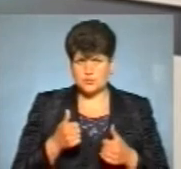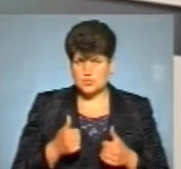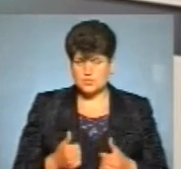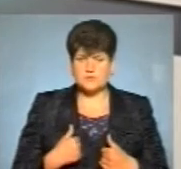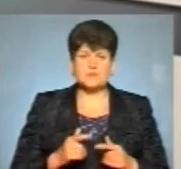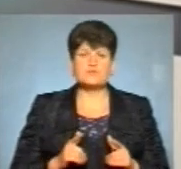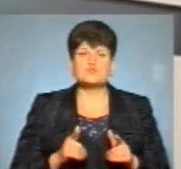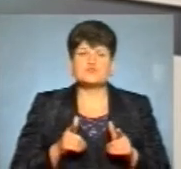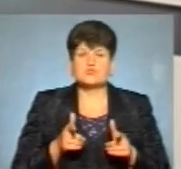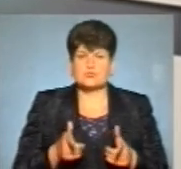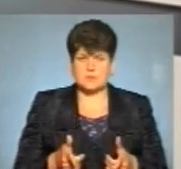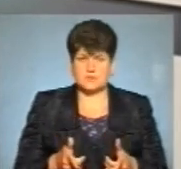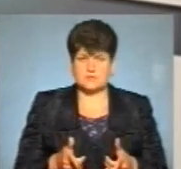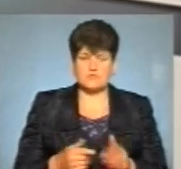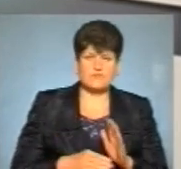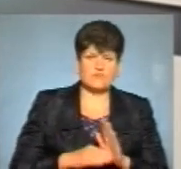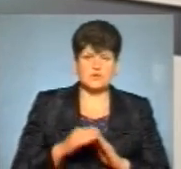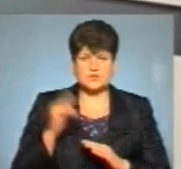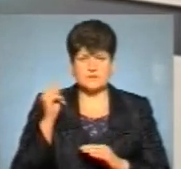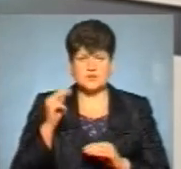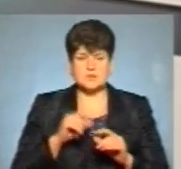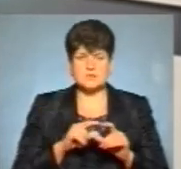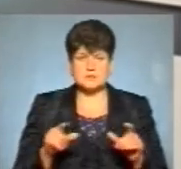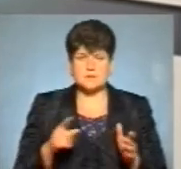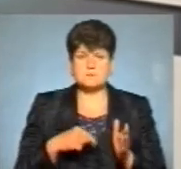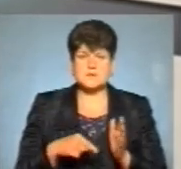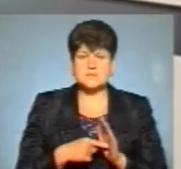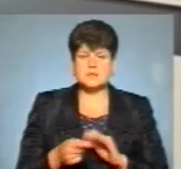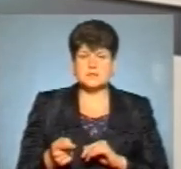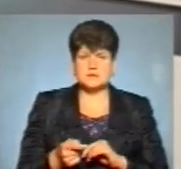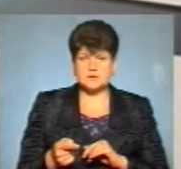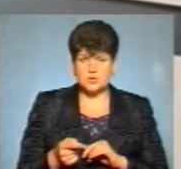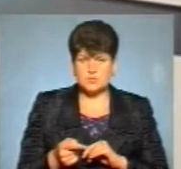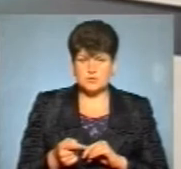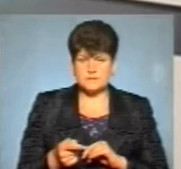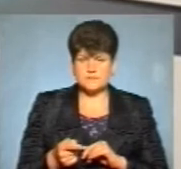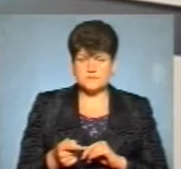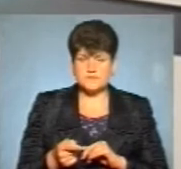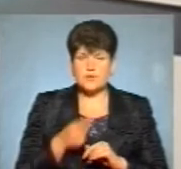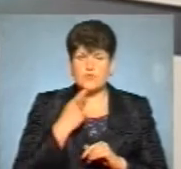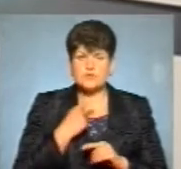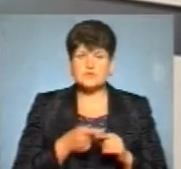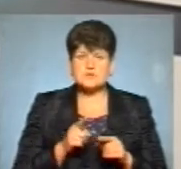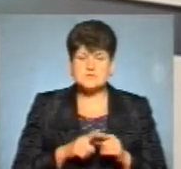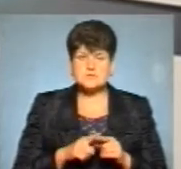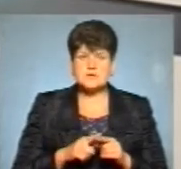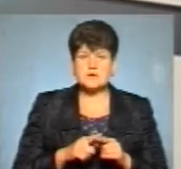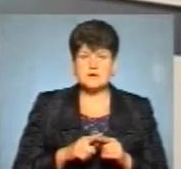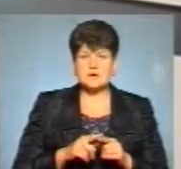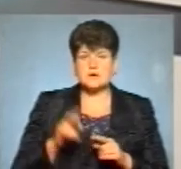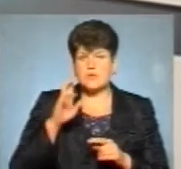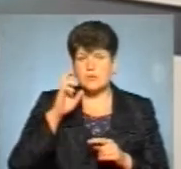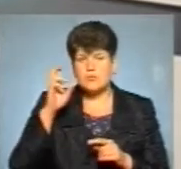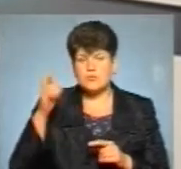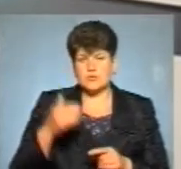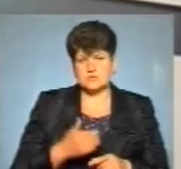вступив у вищий навчальний заклад міста Тернополя. І кажуть, що це, напевно, що воля Божа, коли ви